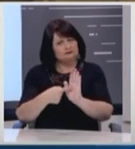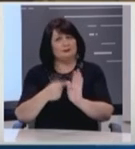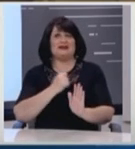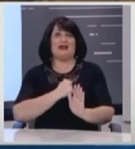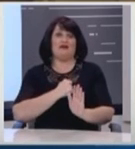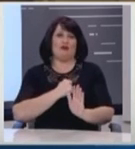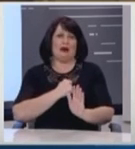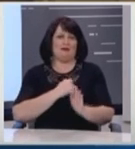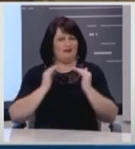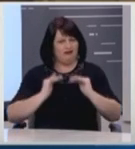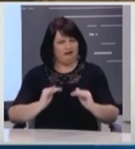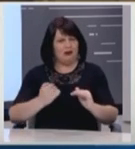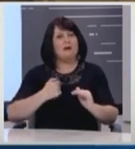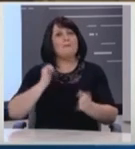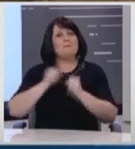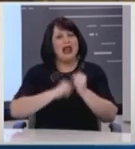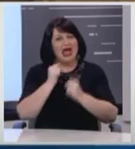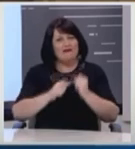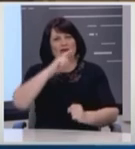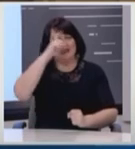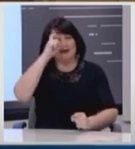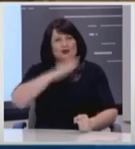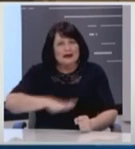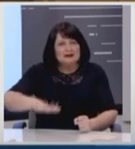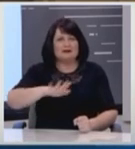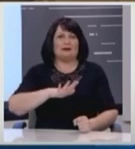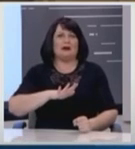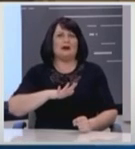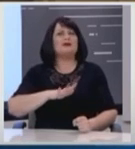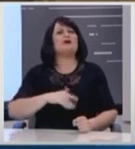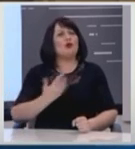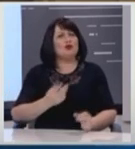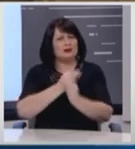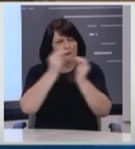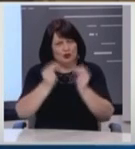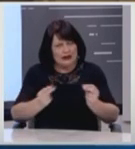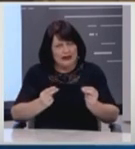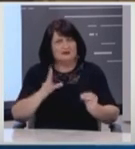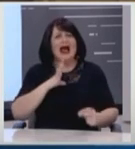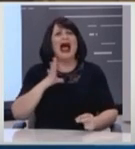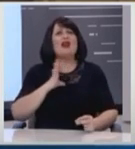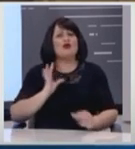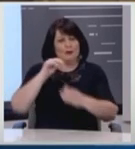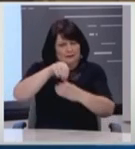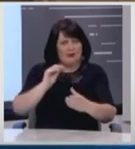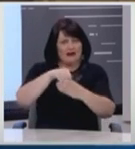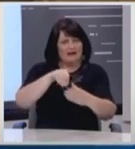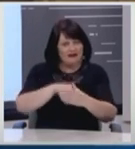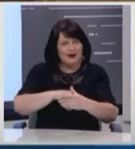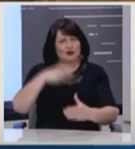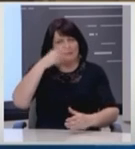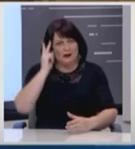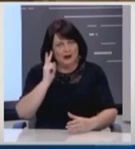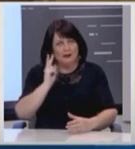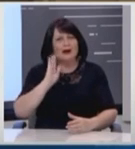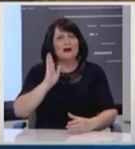αρχών, παλεύει μέσα στις πιο δύσκολες συνθήκες, ώστε οι λαοί με την παρέμβασή τους να